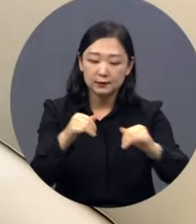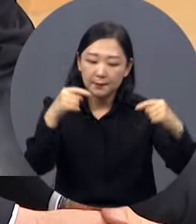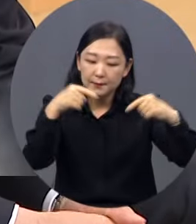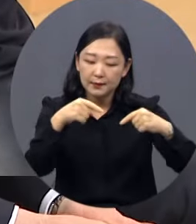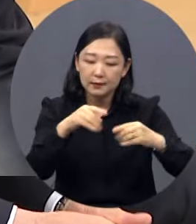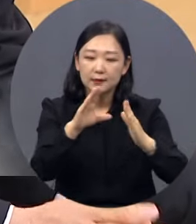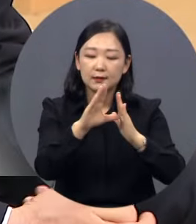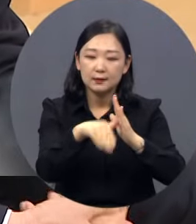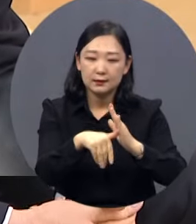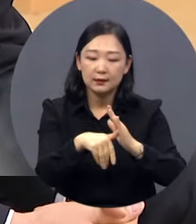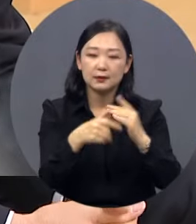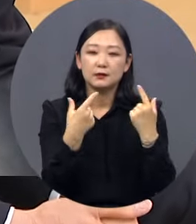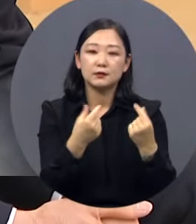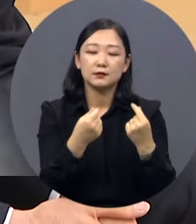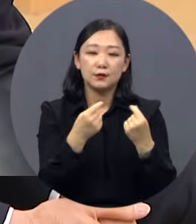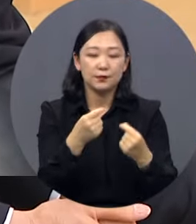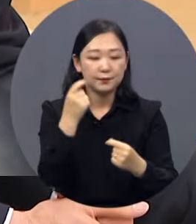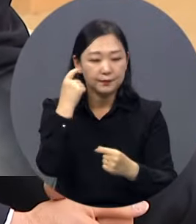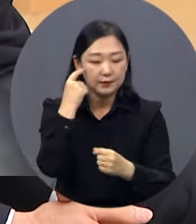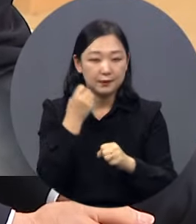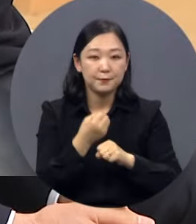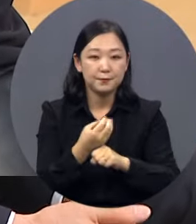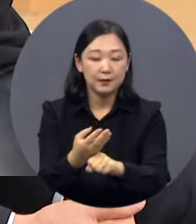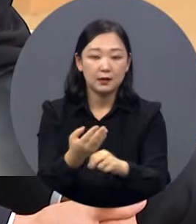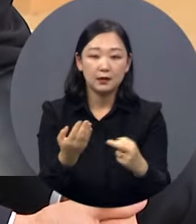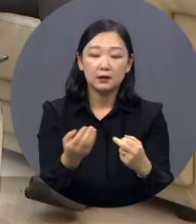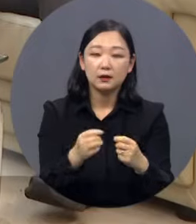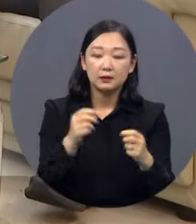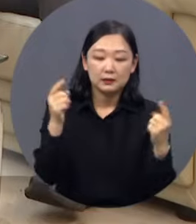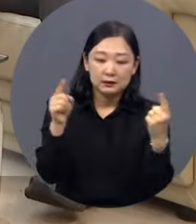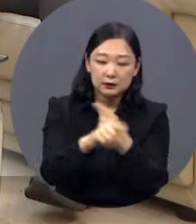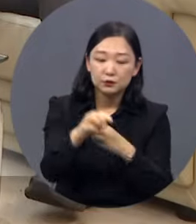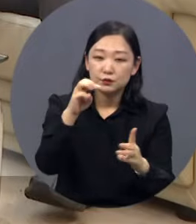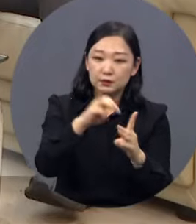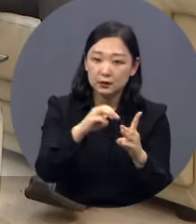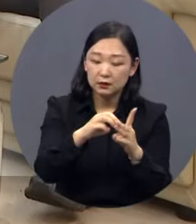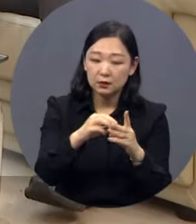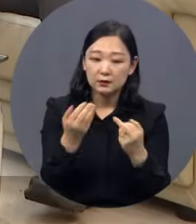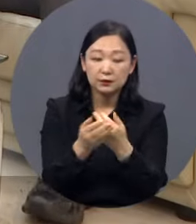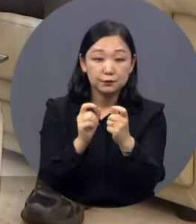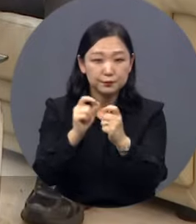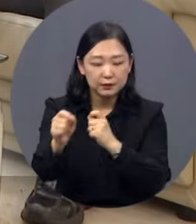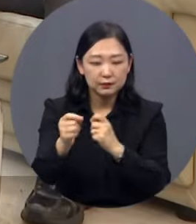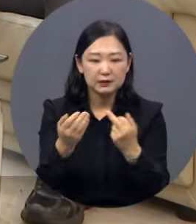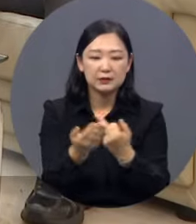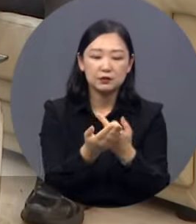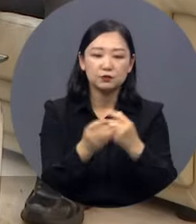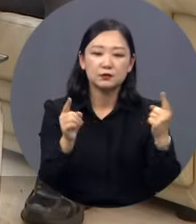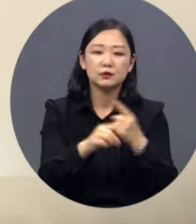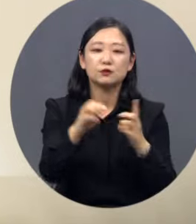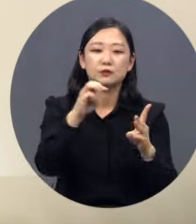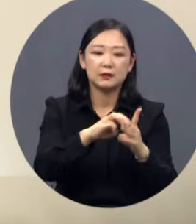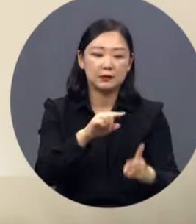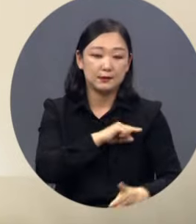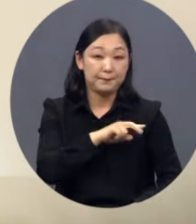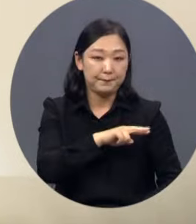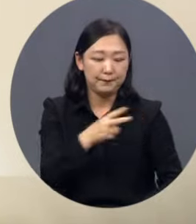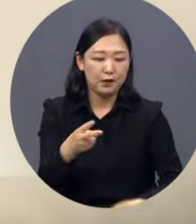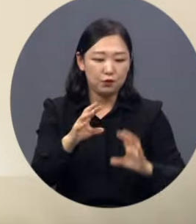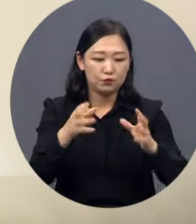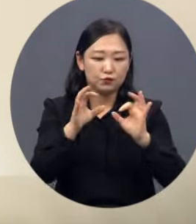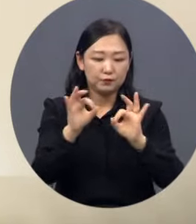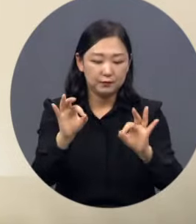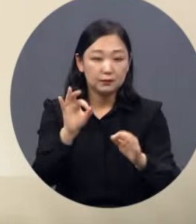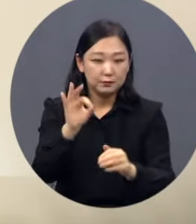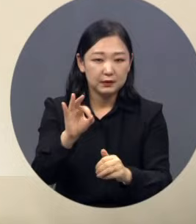같이 밝고 국립 트라우마치유센터 제주 분원을 제주 트라우마치유 센터로 명칭을 바꾸고 국비 지원을